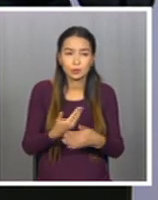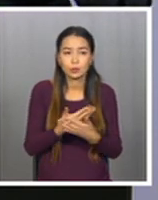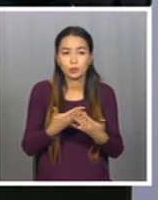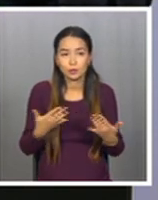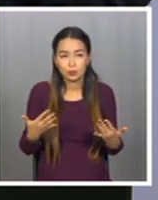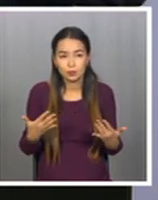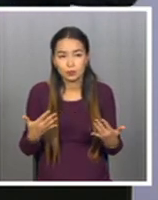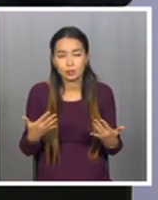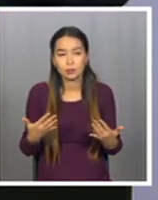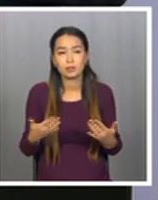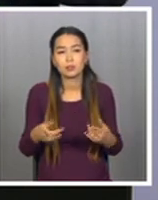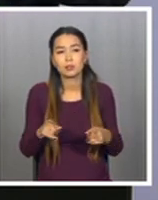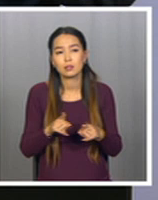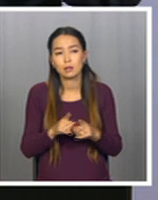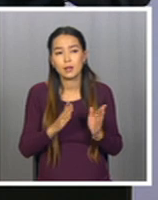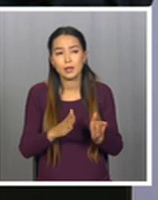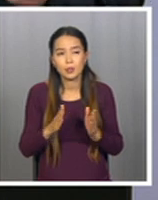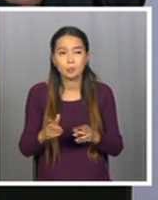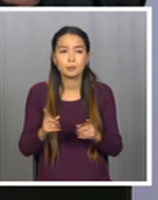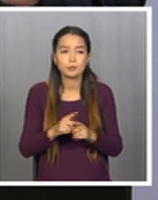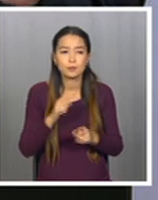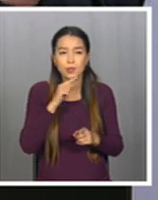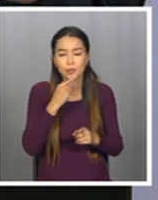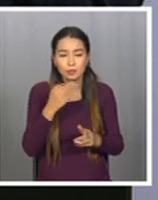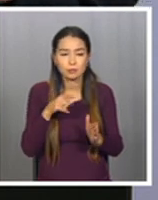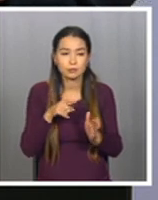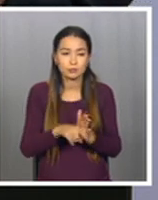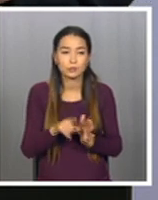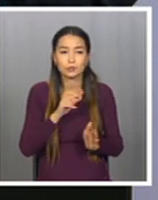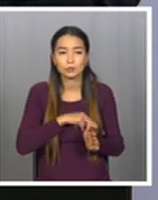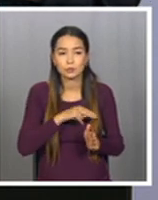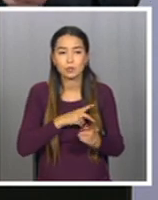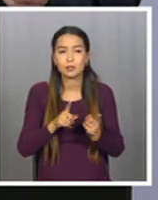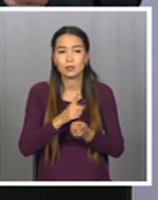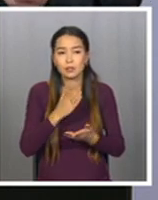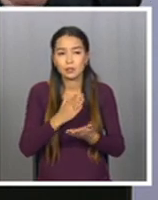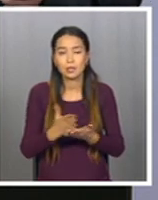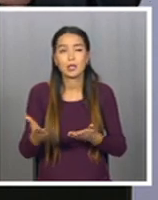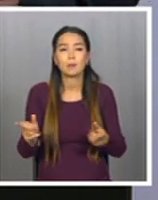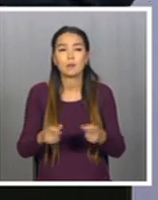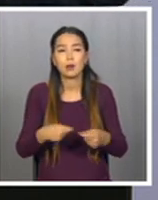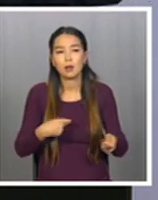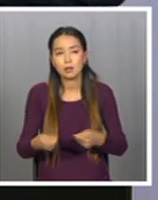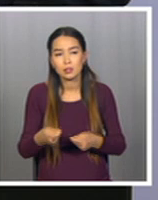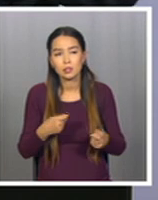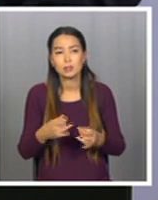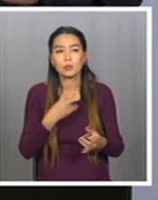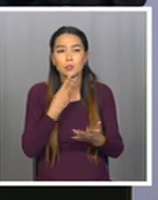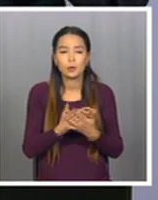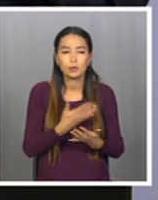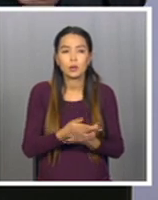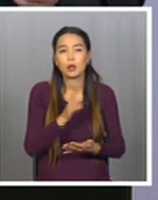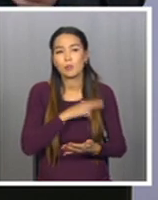түрлерінің әрекеттері реттелетін экономикалық жүйе. Онда тауарлар мен көрсетілетін